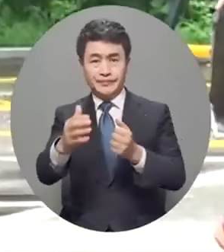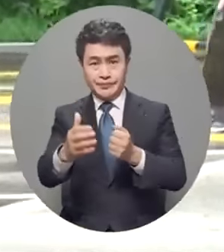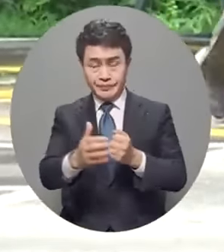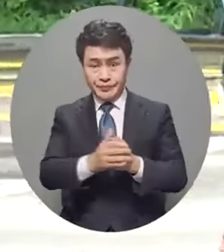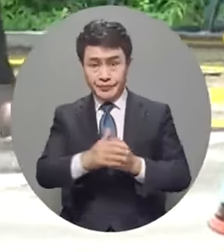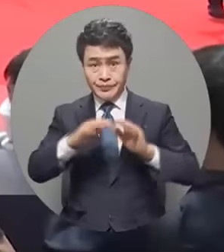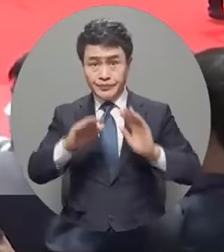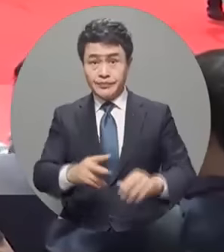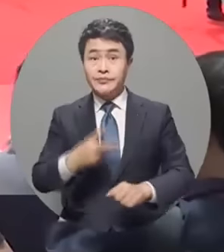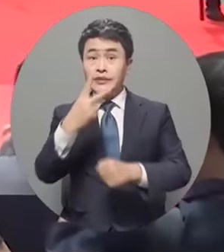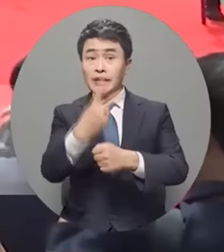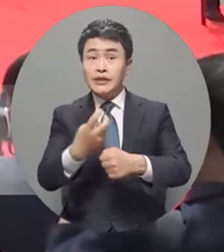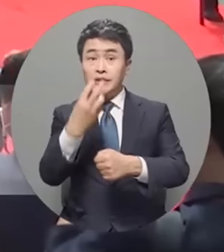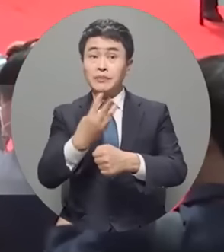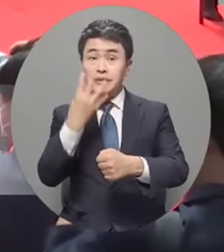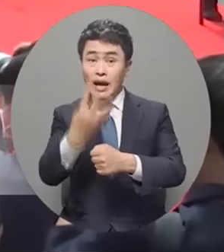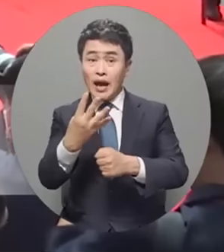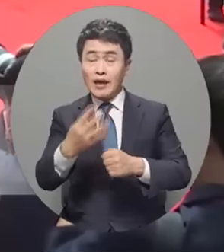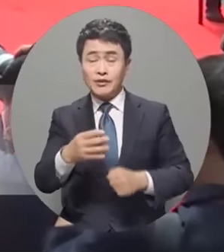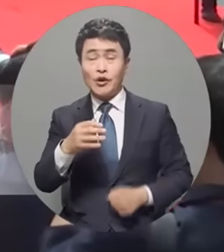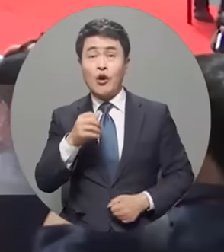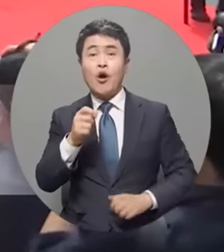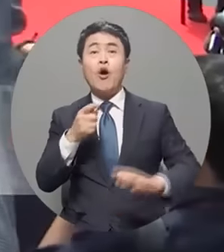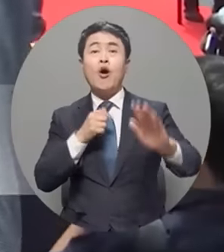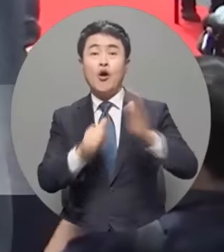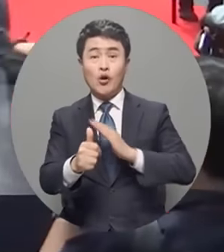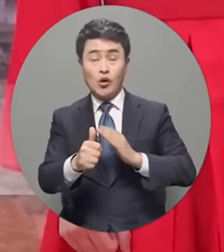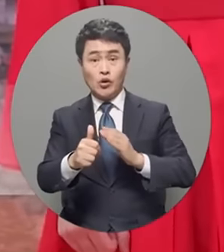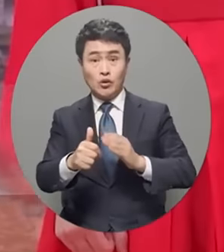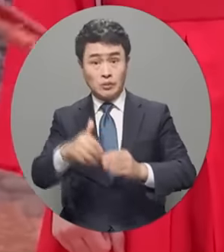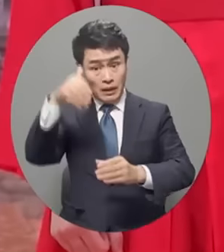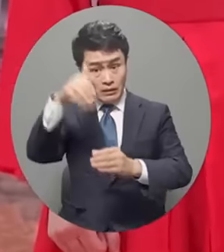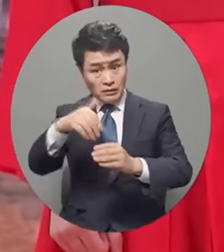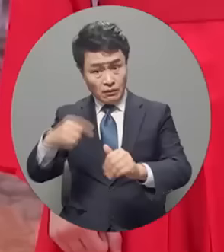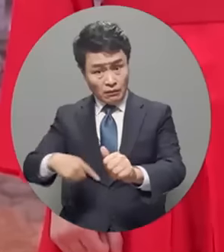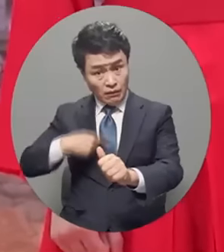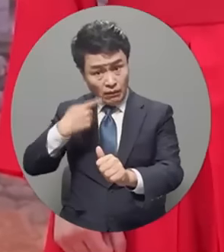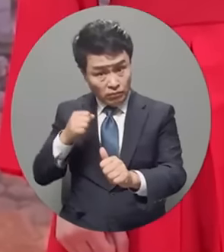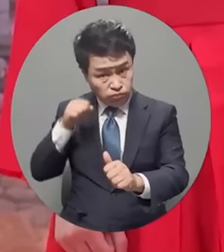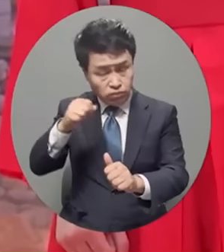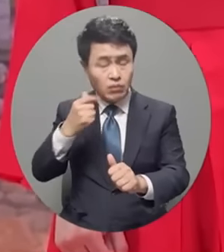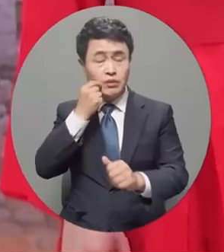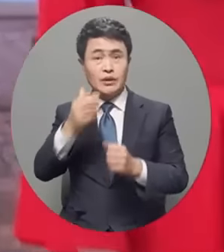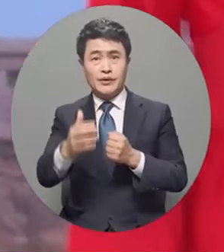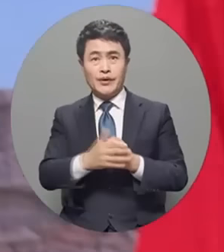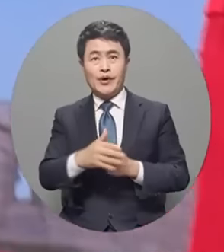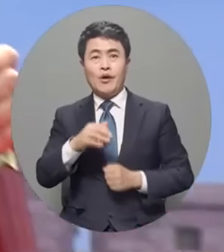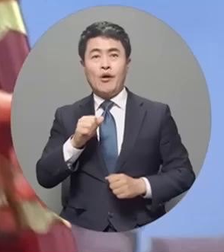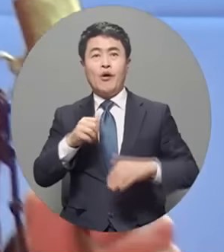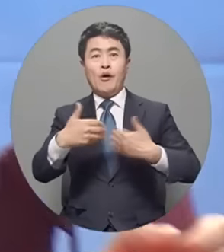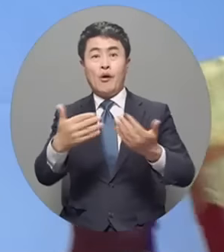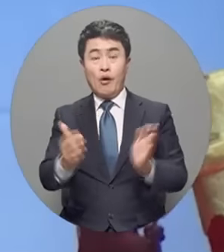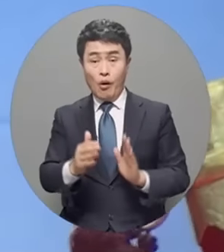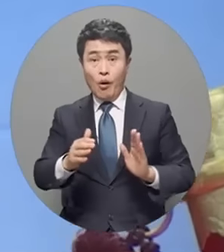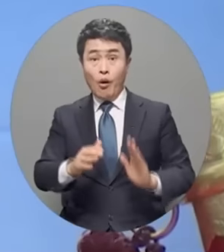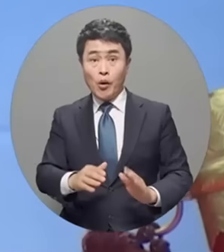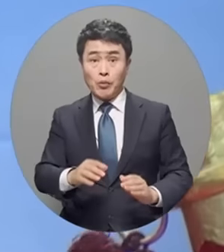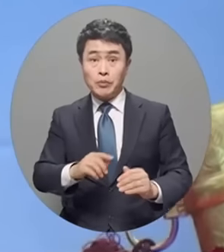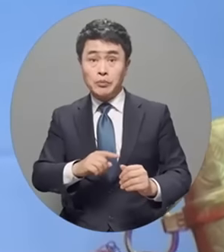오는 2034년까지 허 대표는 선거에 나갈 수 없습니다. 그런데 허 대표의 피선거권